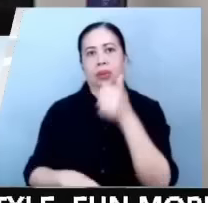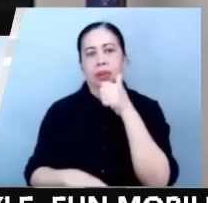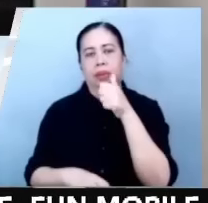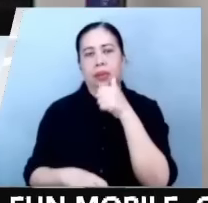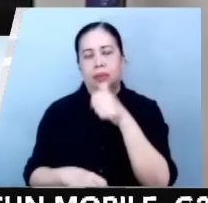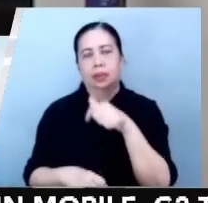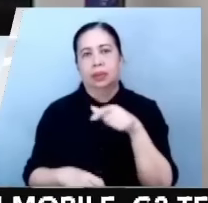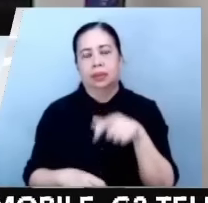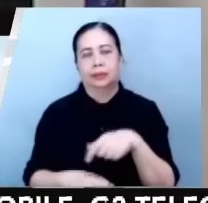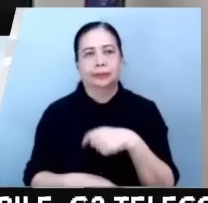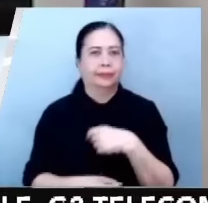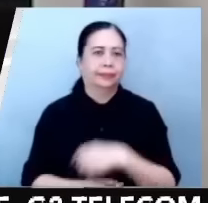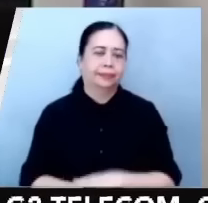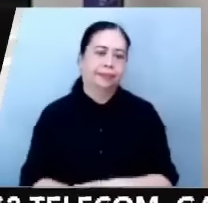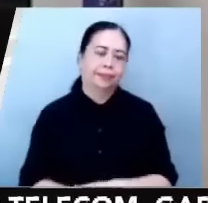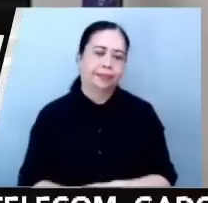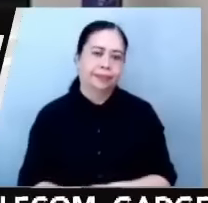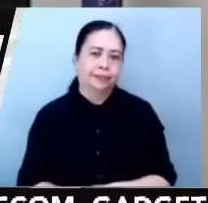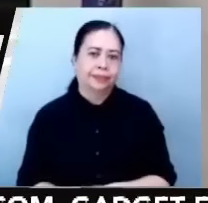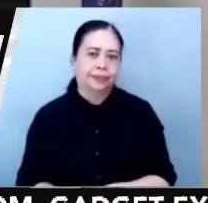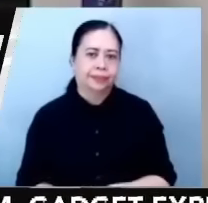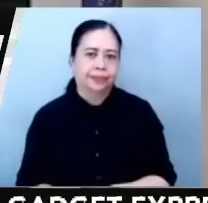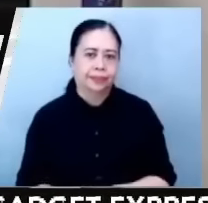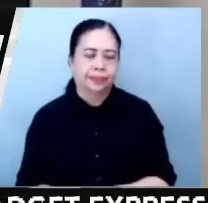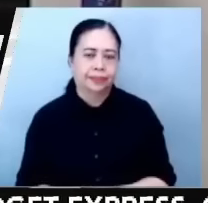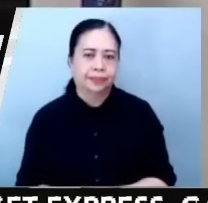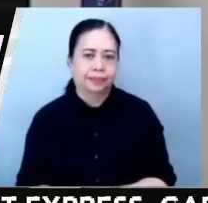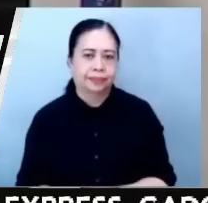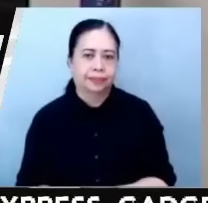kademonyohan. Totoo ba na inahasa mo